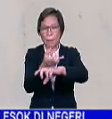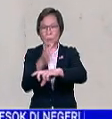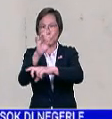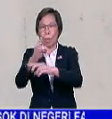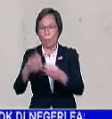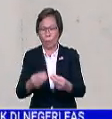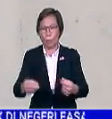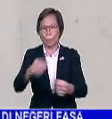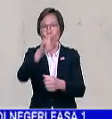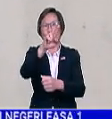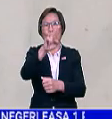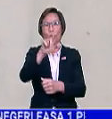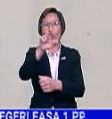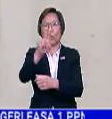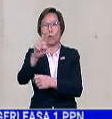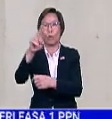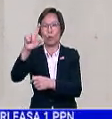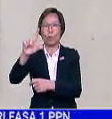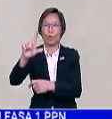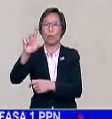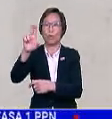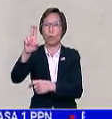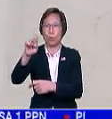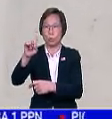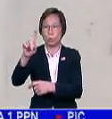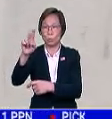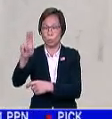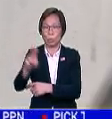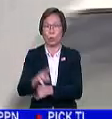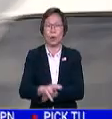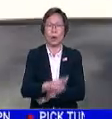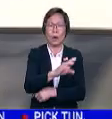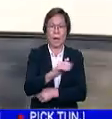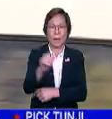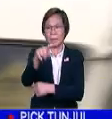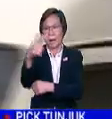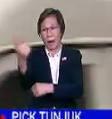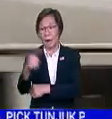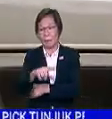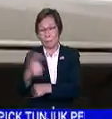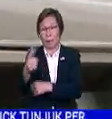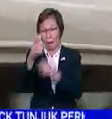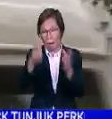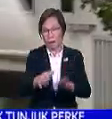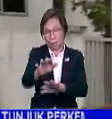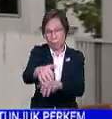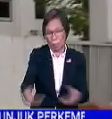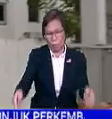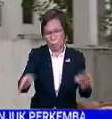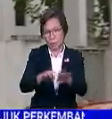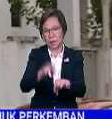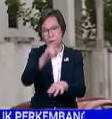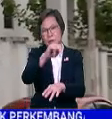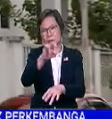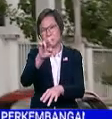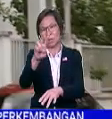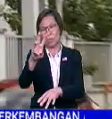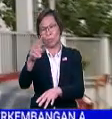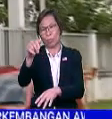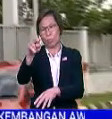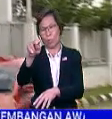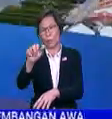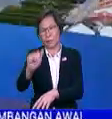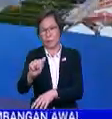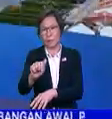Lapan Pasir Ulu Lunduk, manakala mendiang Laskar Udara Nesli Nyabau akan disemadikan di Nirvana Memorial Park,